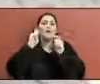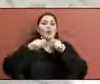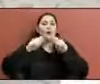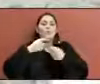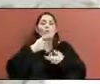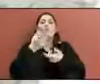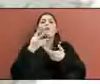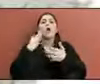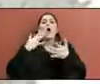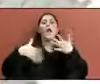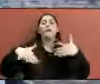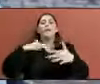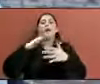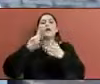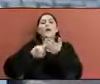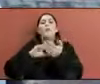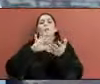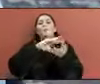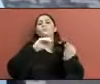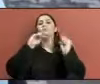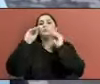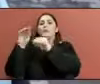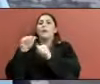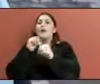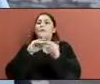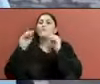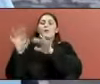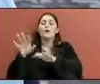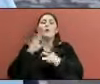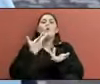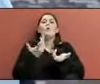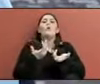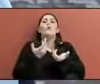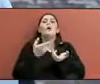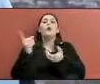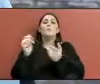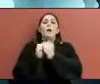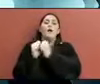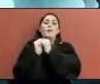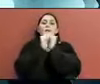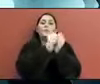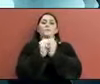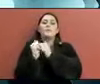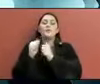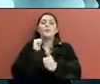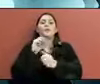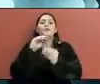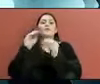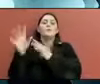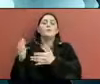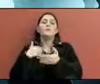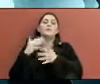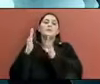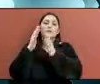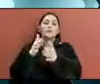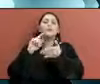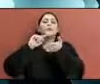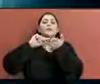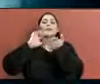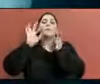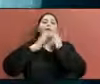alıp engelli raporunu kendisine teslim ediyoruz. Sonrasında vatandaşımız farkında olmayabilir. Biz gittik, tespitini